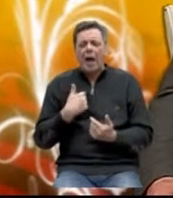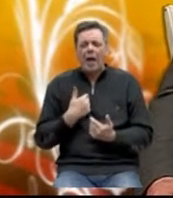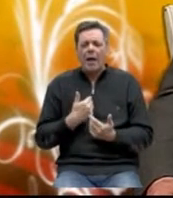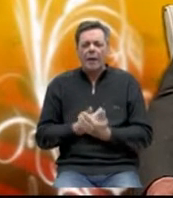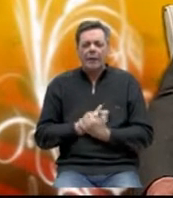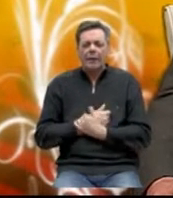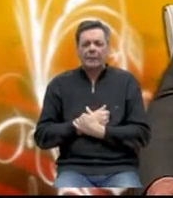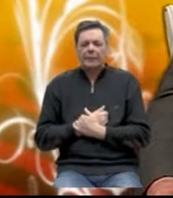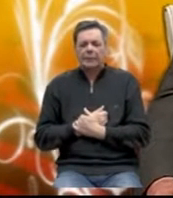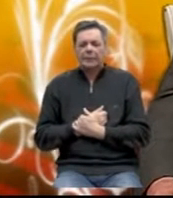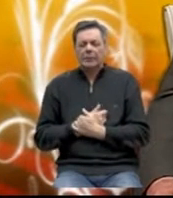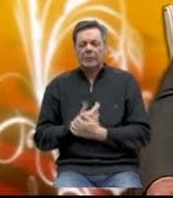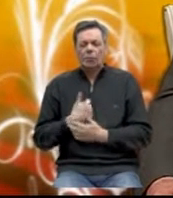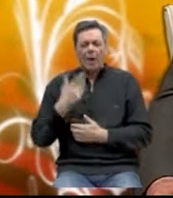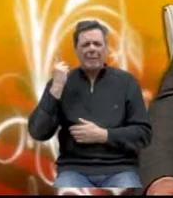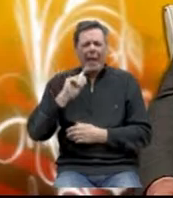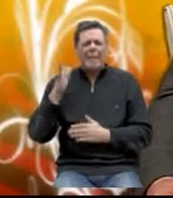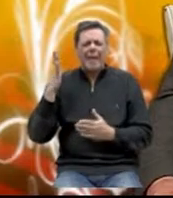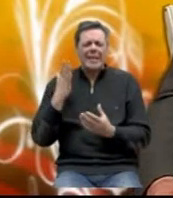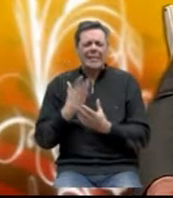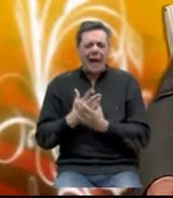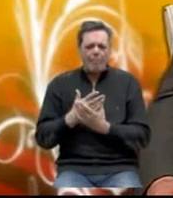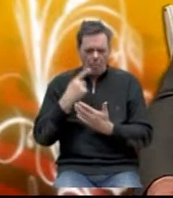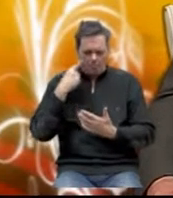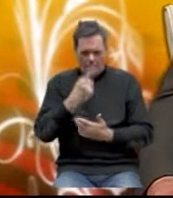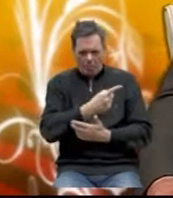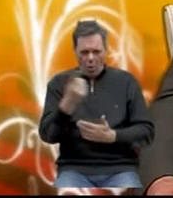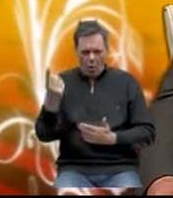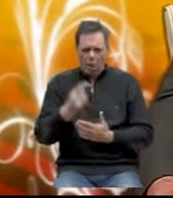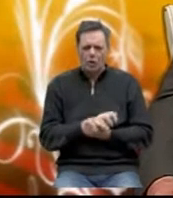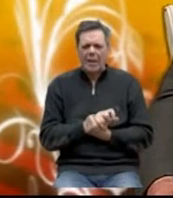bila ne samo oličenje